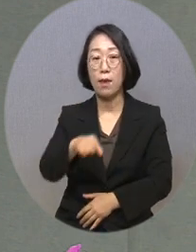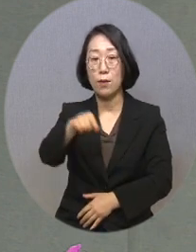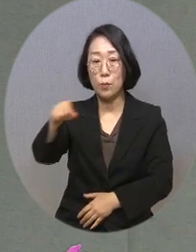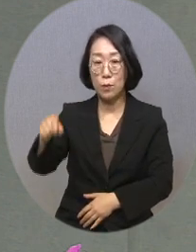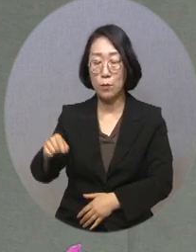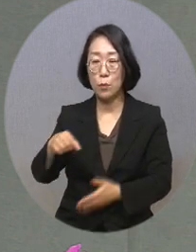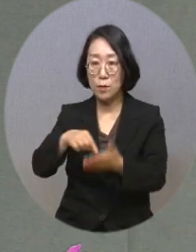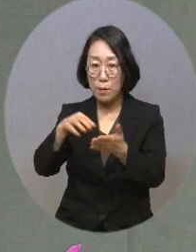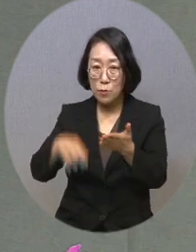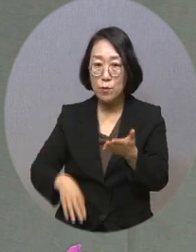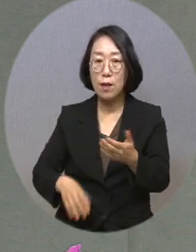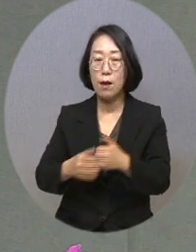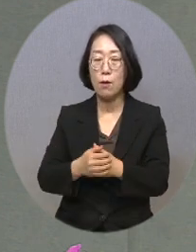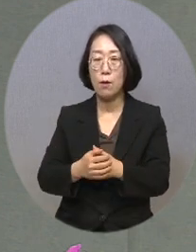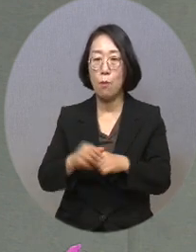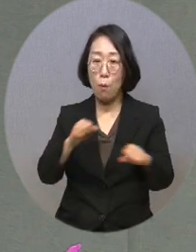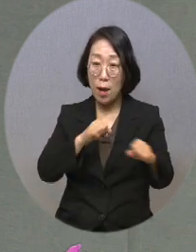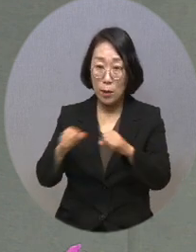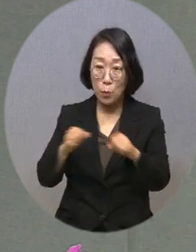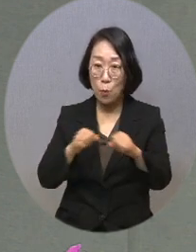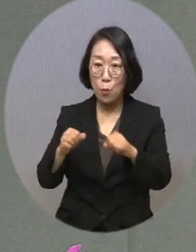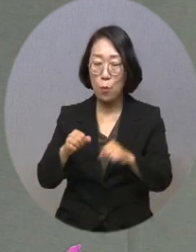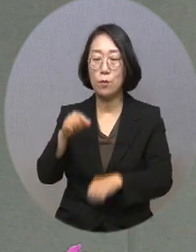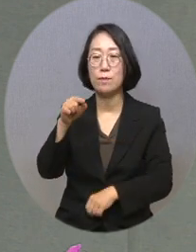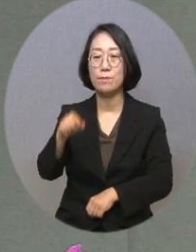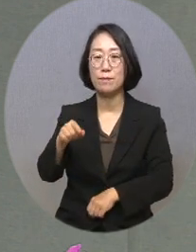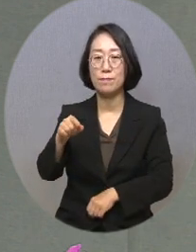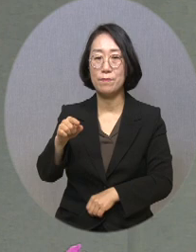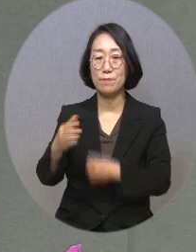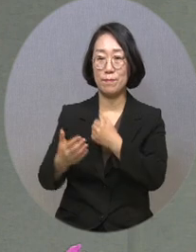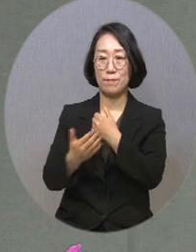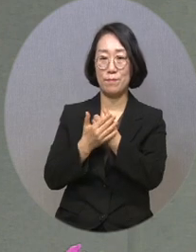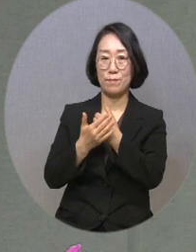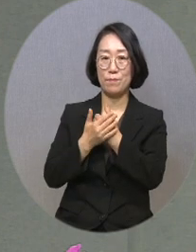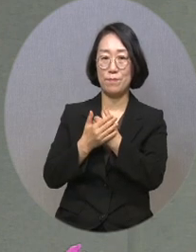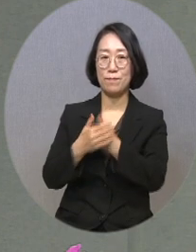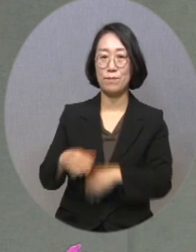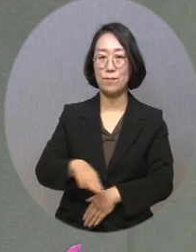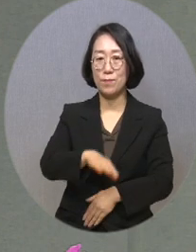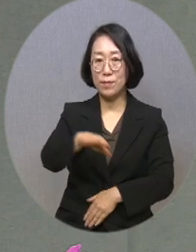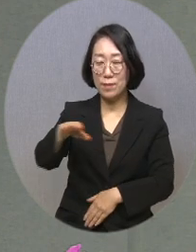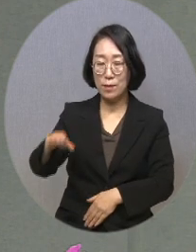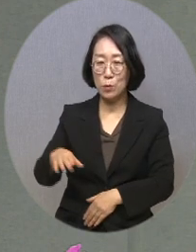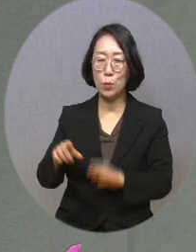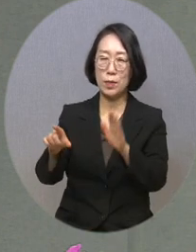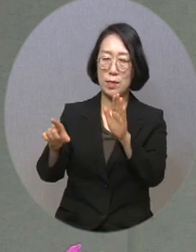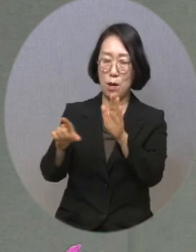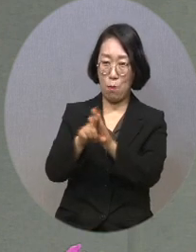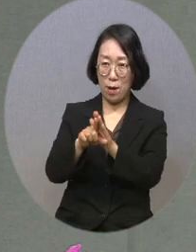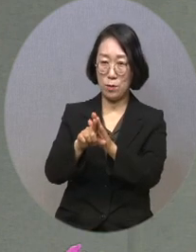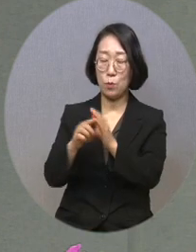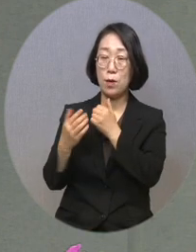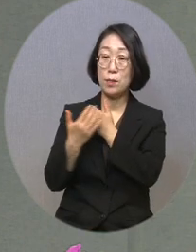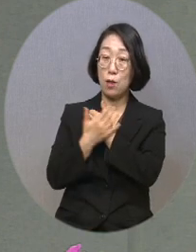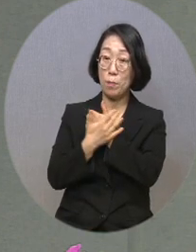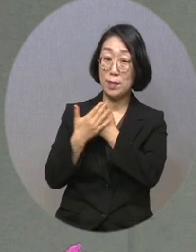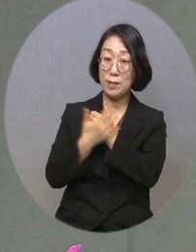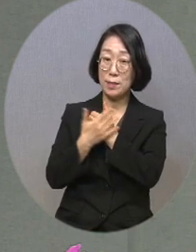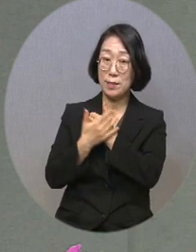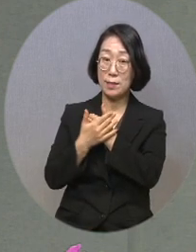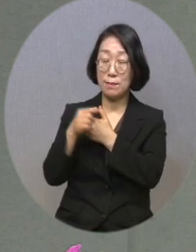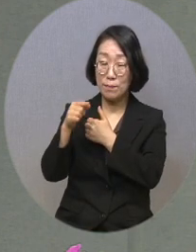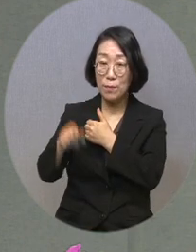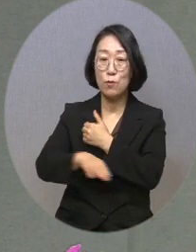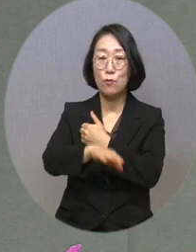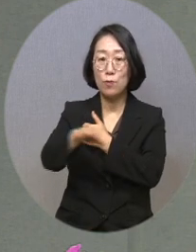또 세무사회의 활동을 통해서 또 그들이 가지고 있는 신뢰성 있는